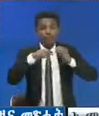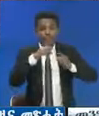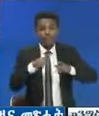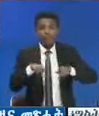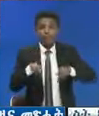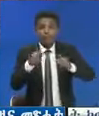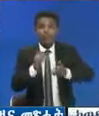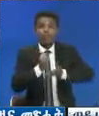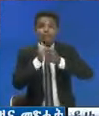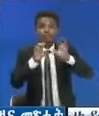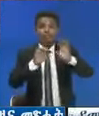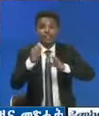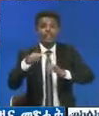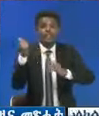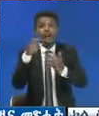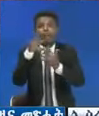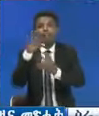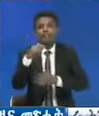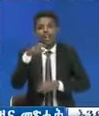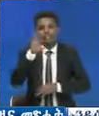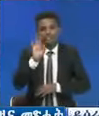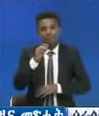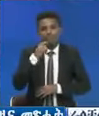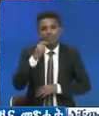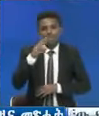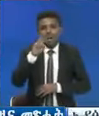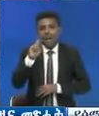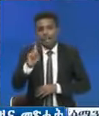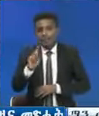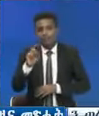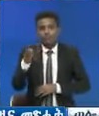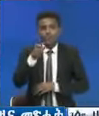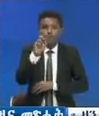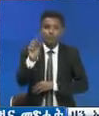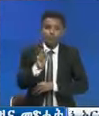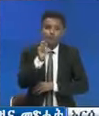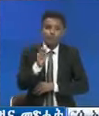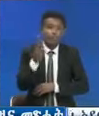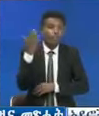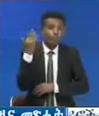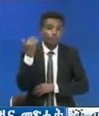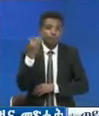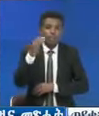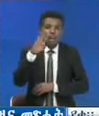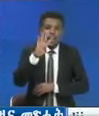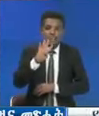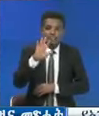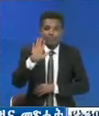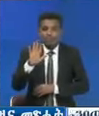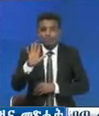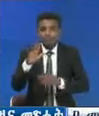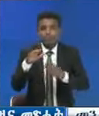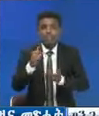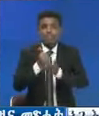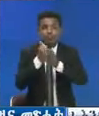ድጋፍ ማድረጉ ሌላኛው አማራጭ ሆኖ አግኝተነዋል ይላሉ። ወደ 21 የሚሆኑ ቀበሌዎች እንደ ድሮ 4-5 ነው እንኳን መደገፍ ባይቻል